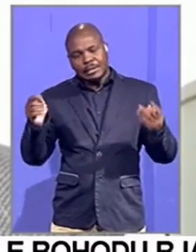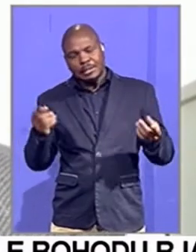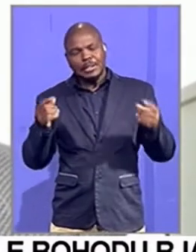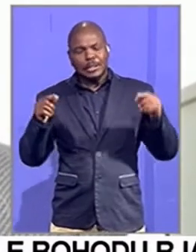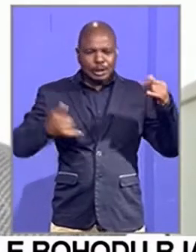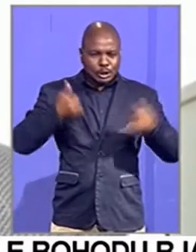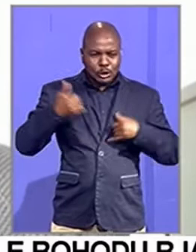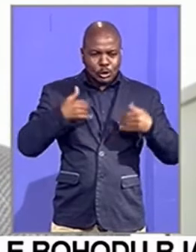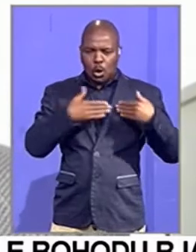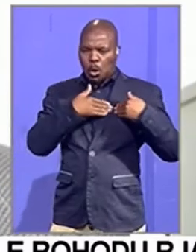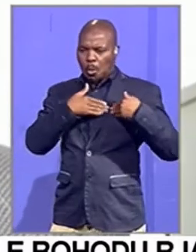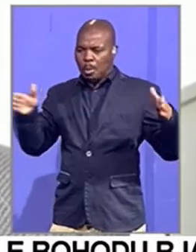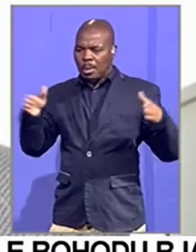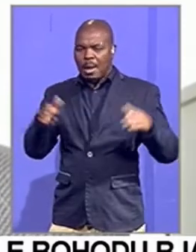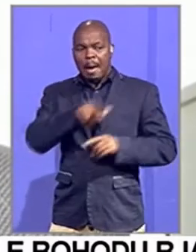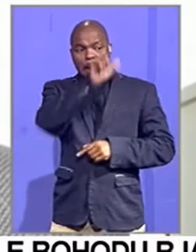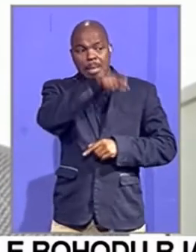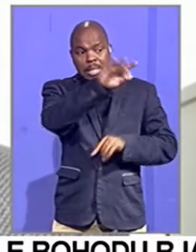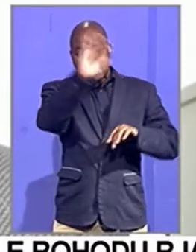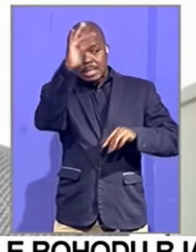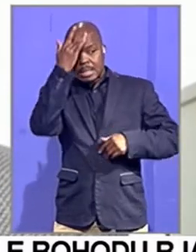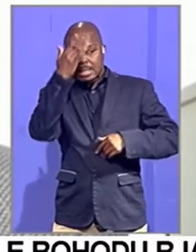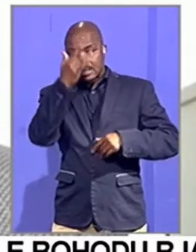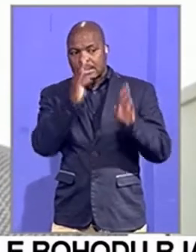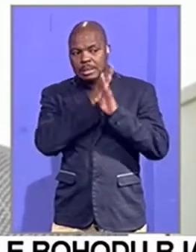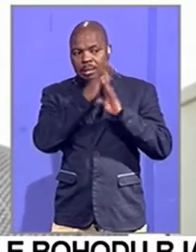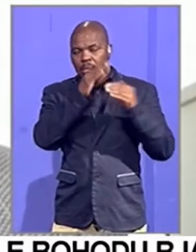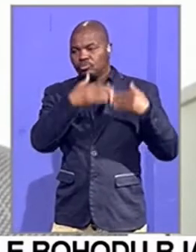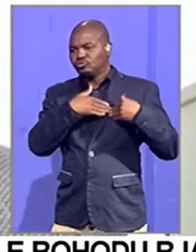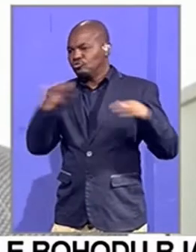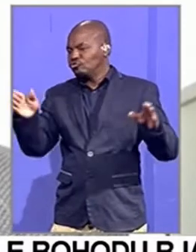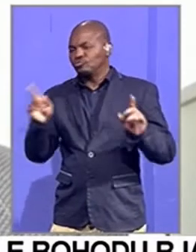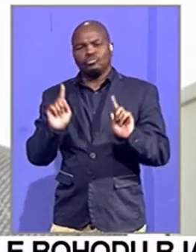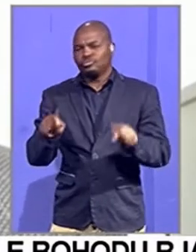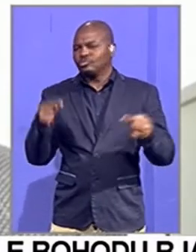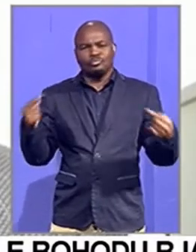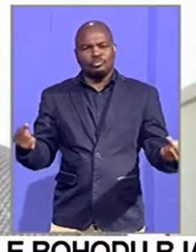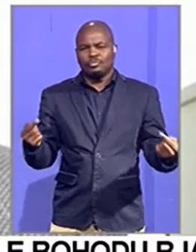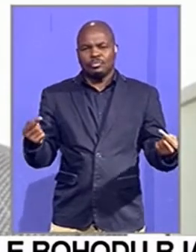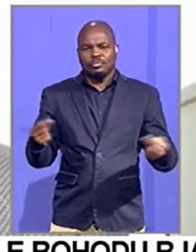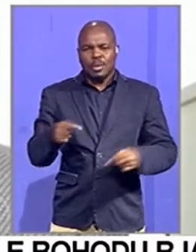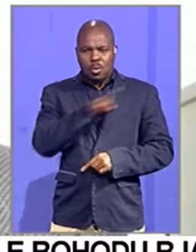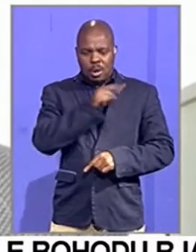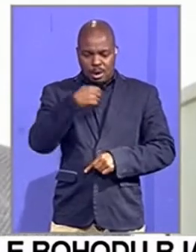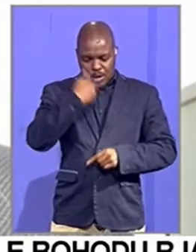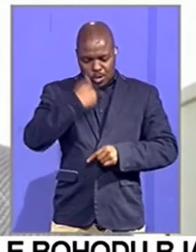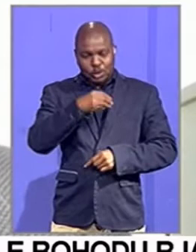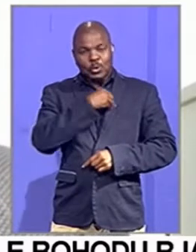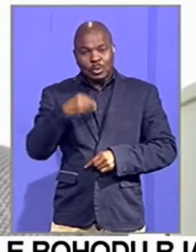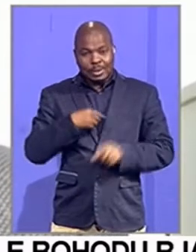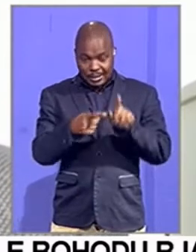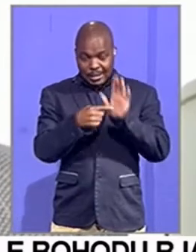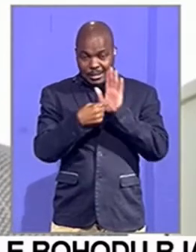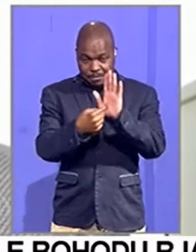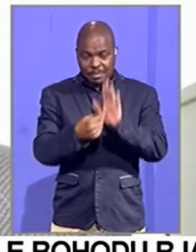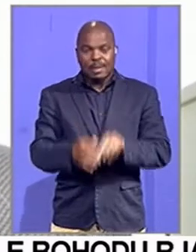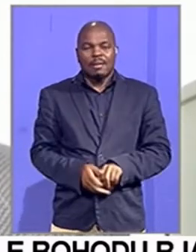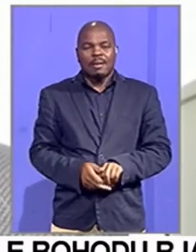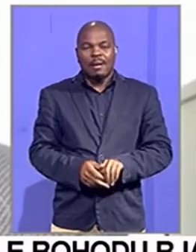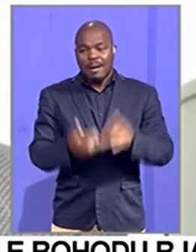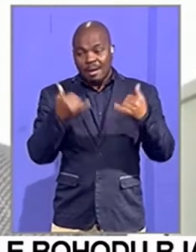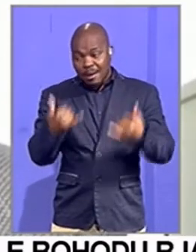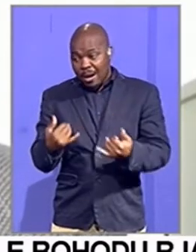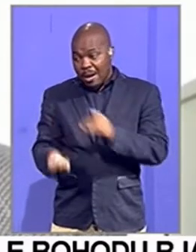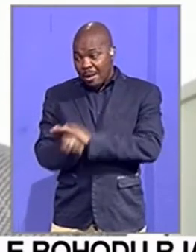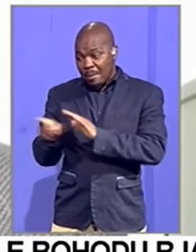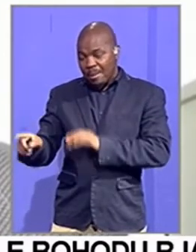tšweletša diphiri tša bolwetši bja batho ba e le gore ba tla go wena o le doctor bjalo ka mokgwa a e diagalang Arthur